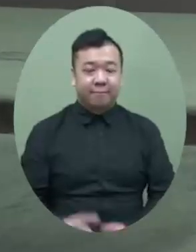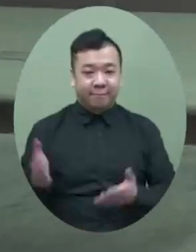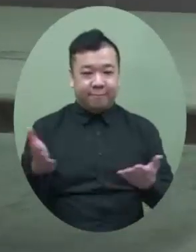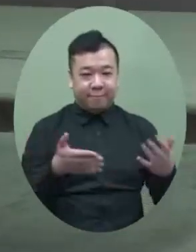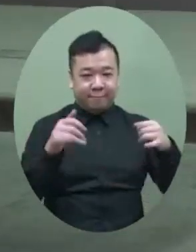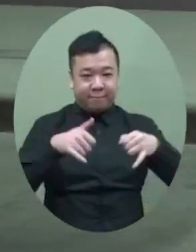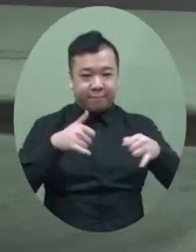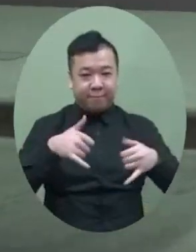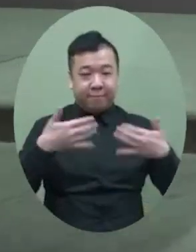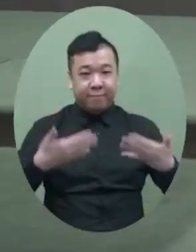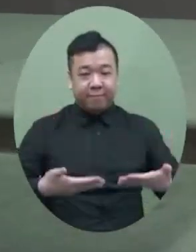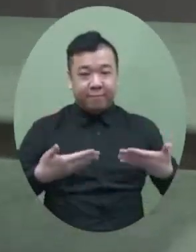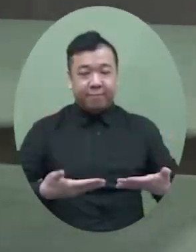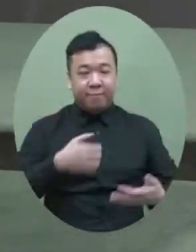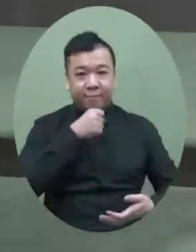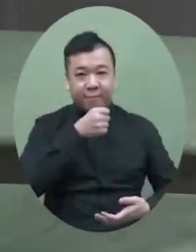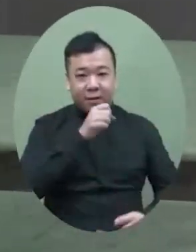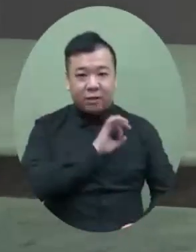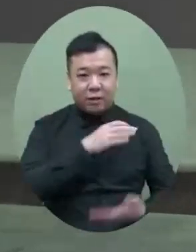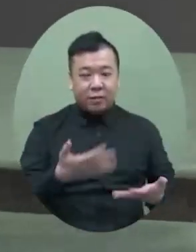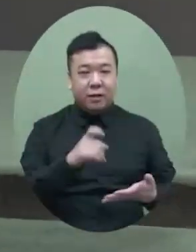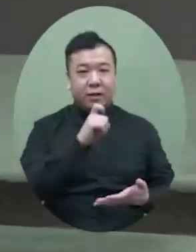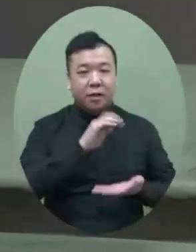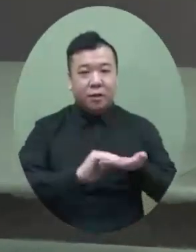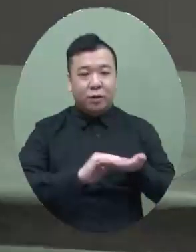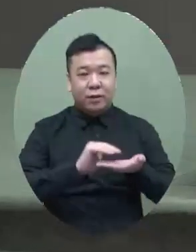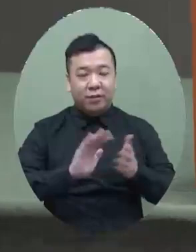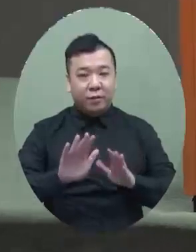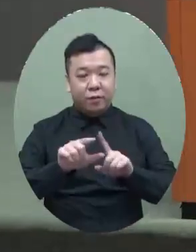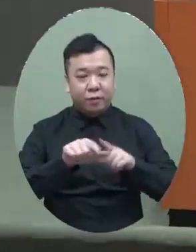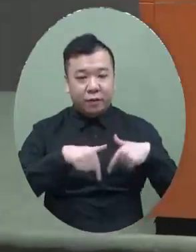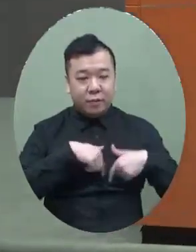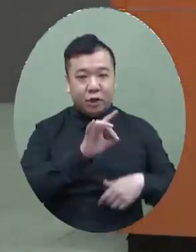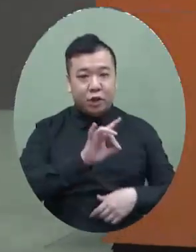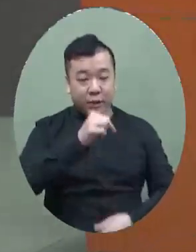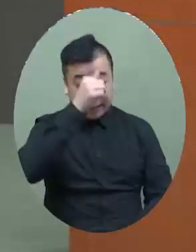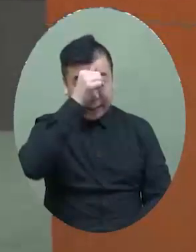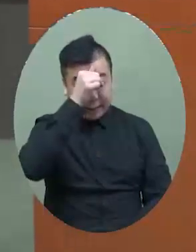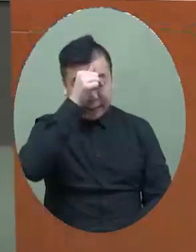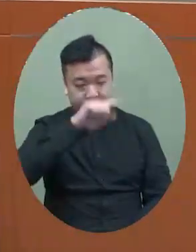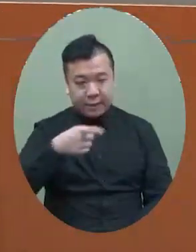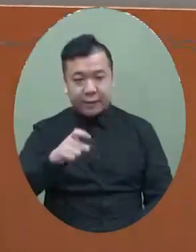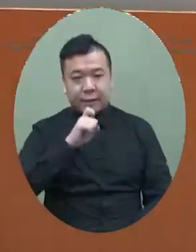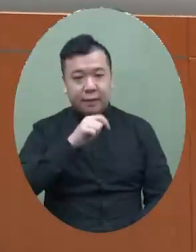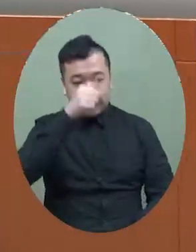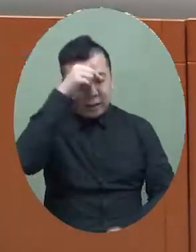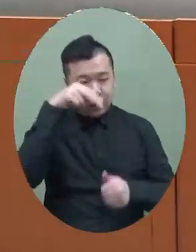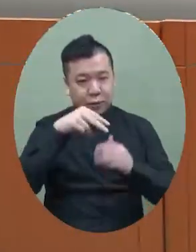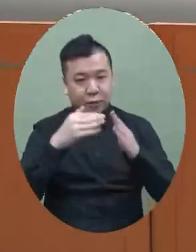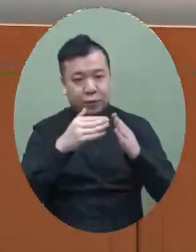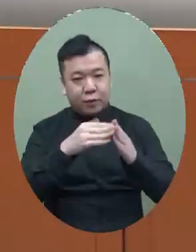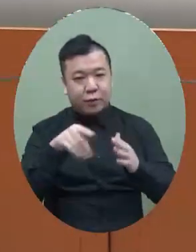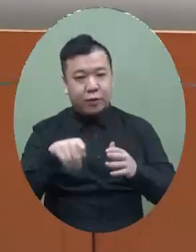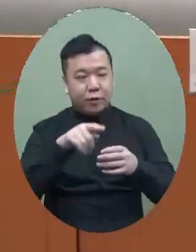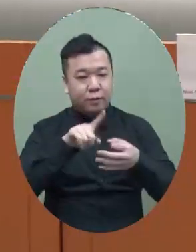歡迎大家嚟到今日嘅記者會。台上面咧，我哋有衛生防護中心傳染病處主任張竹君醫生，同埋醫院管理局總行政